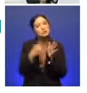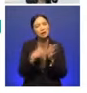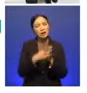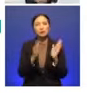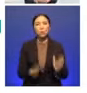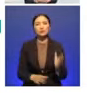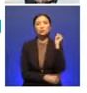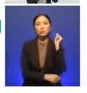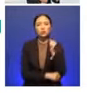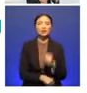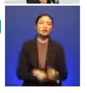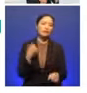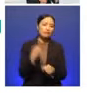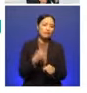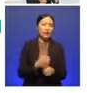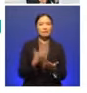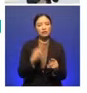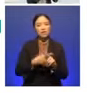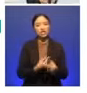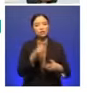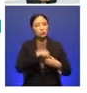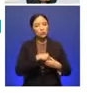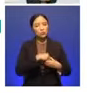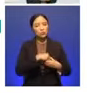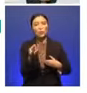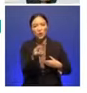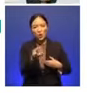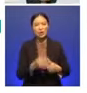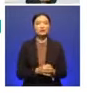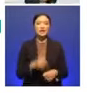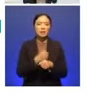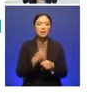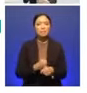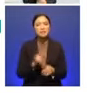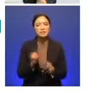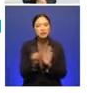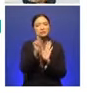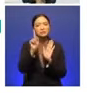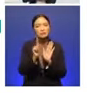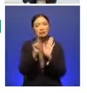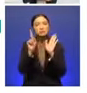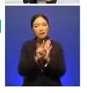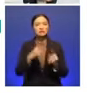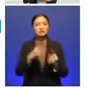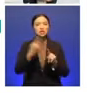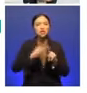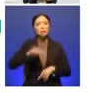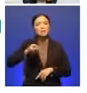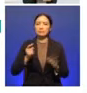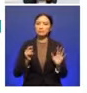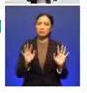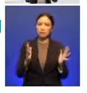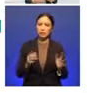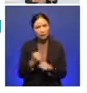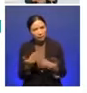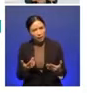และงานส่วนใหญ่เป็นงานนอกระบบเพราะงั้นงานที่ผอ.แอนทำอยู่ก็จึงเกี่ยวข้องกับการที่ทำยังไงให้เขาได้มีโอกาสทำงานที่มี